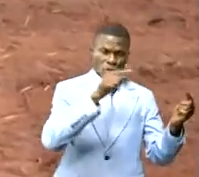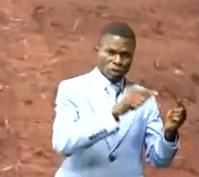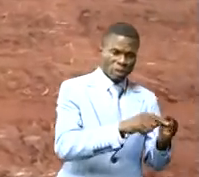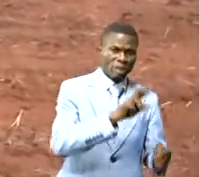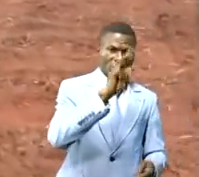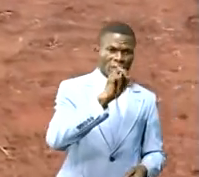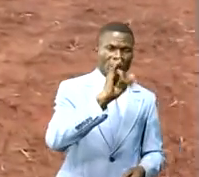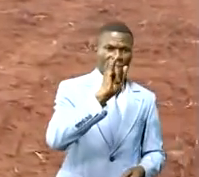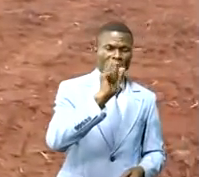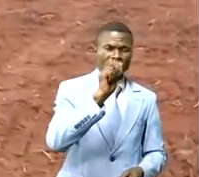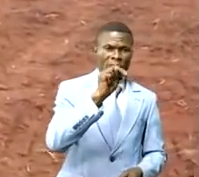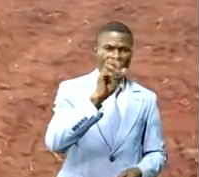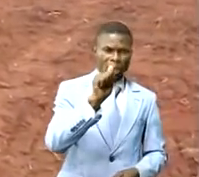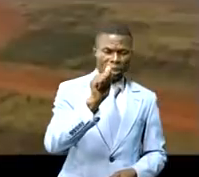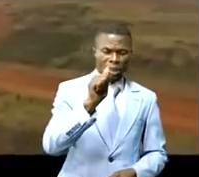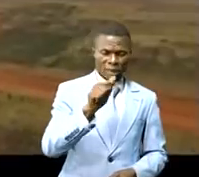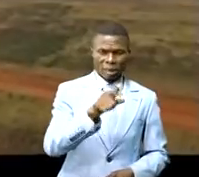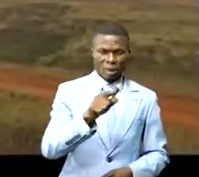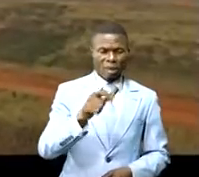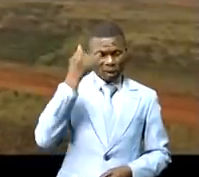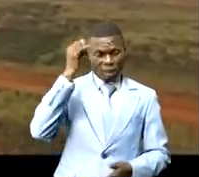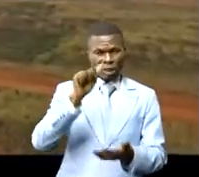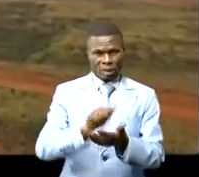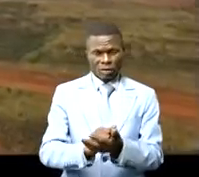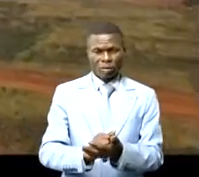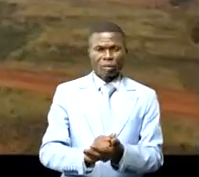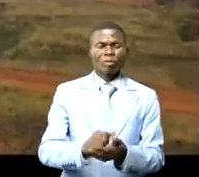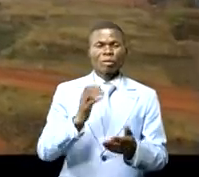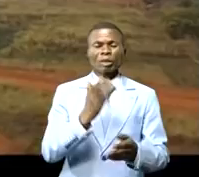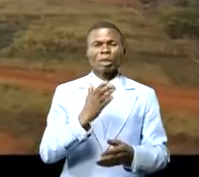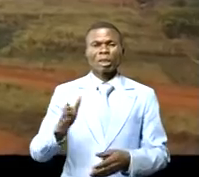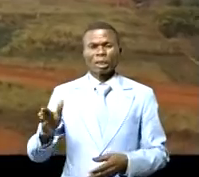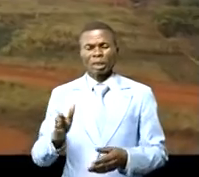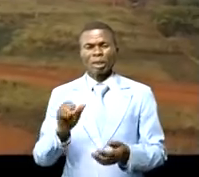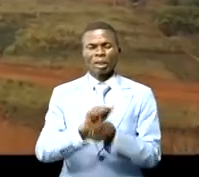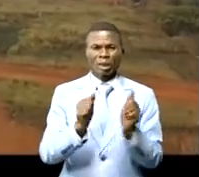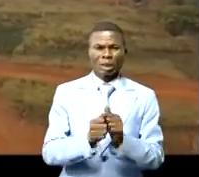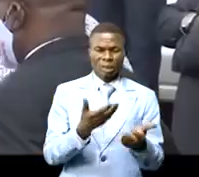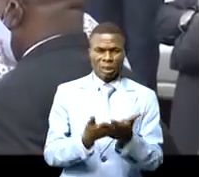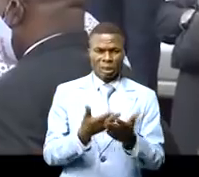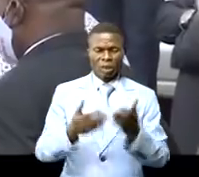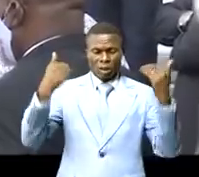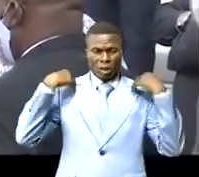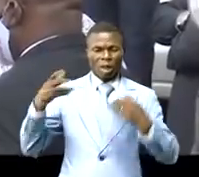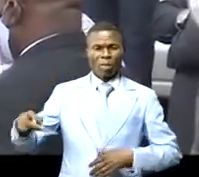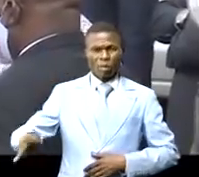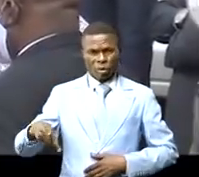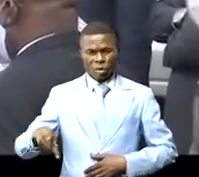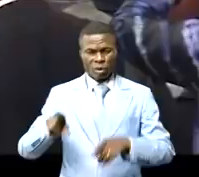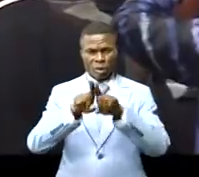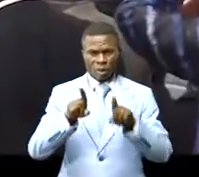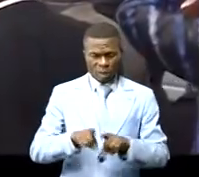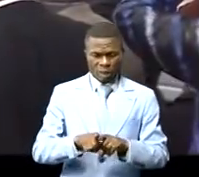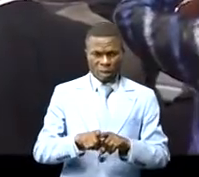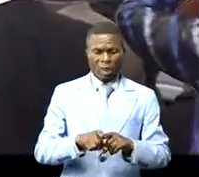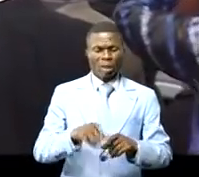l'ensemble de l'exécutif est conduit ici sur cette conception capsule en lotissement pour y être briefé par l'autorité provinciale, ici relayé